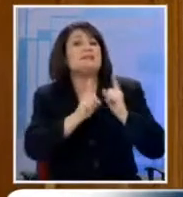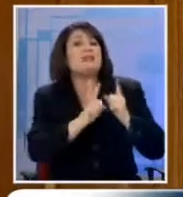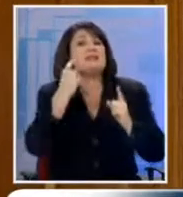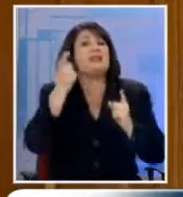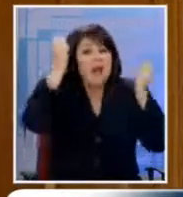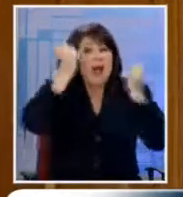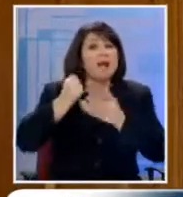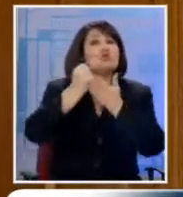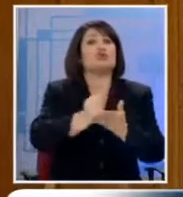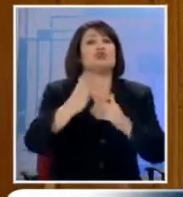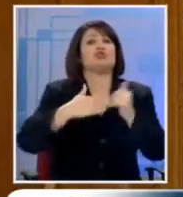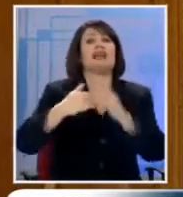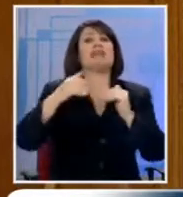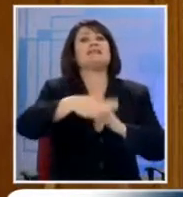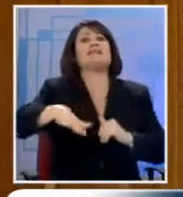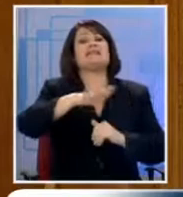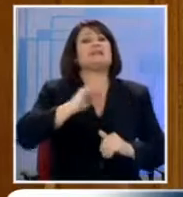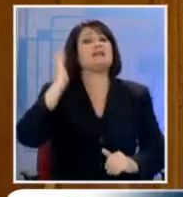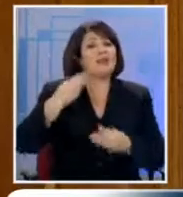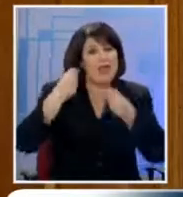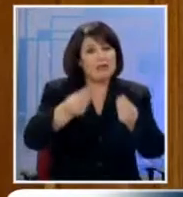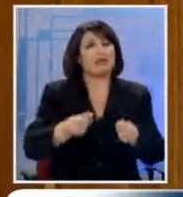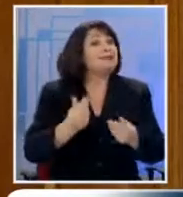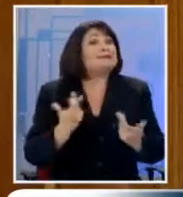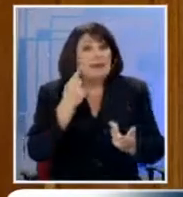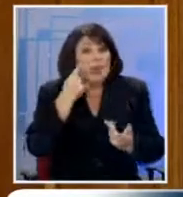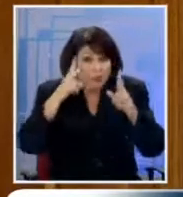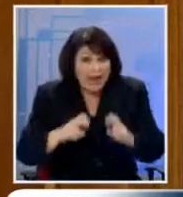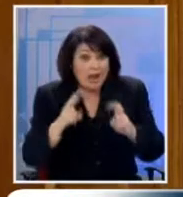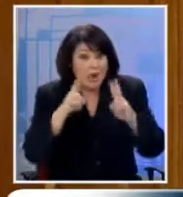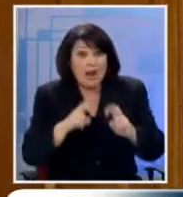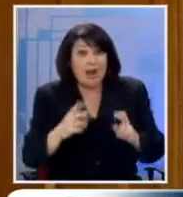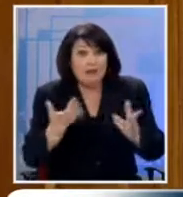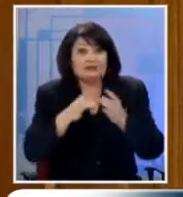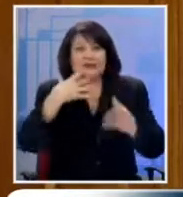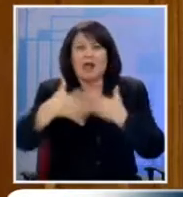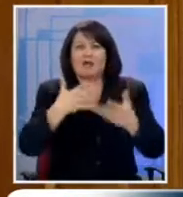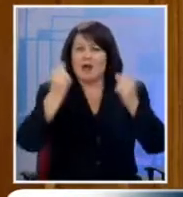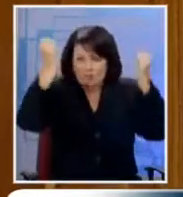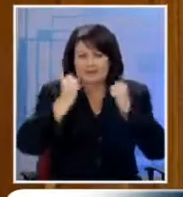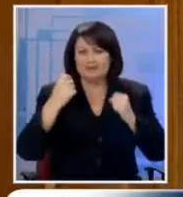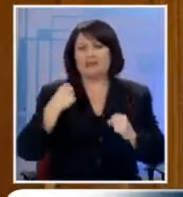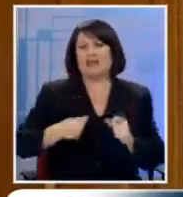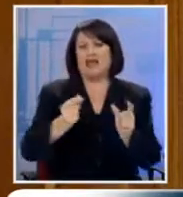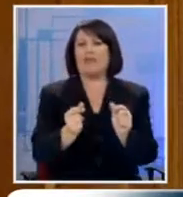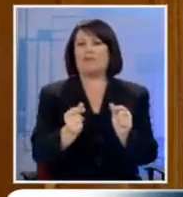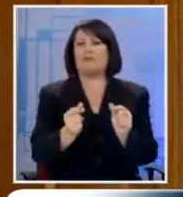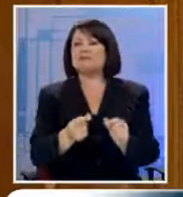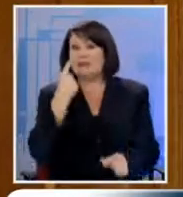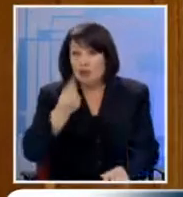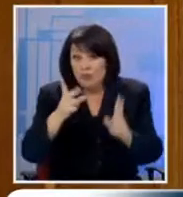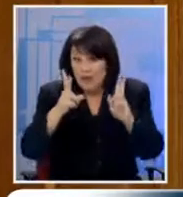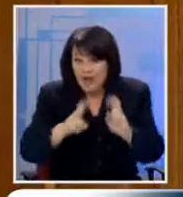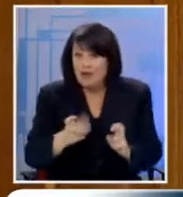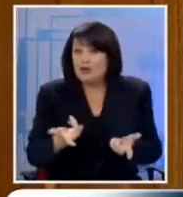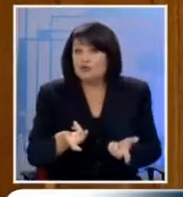αποζημίωσης κατασκευαστών, παρελθόντος των κατασκευαστών, για την άρση των σκανδαλωδών σε βάρος του δημοσίου ρυθμίσεων και τη